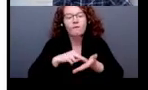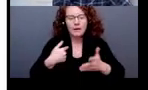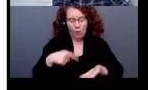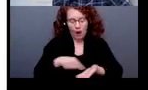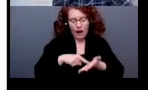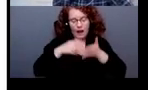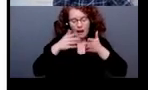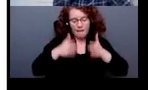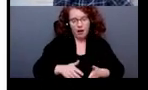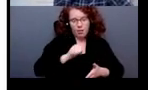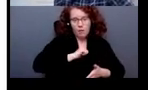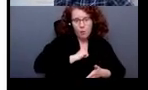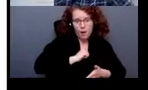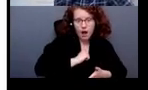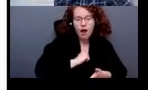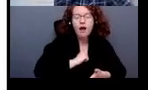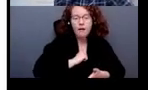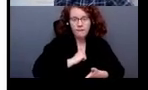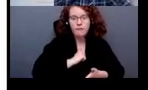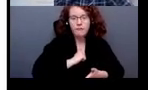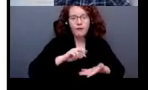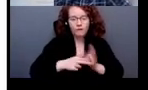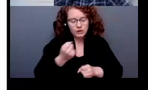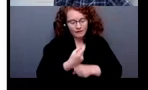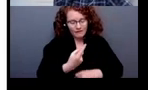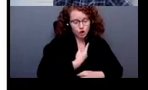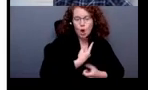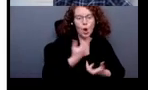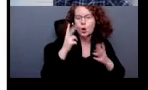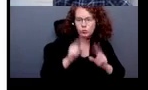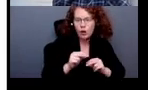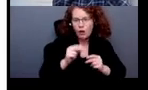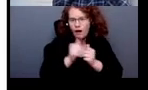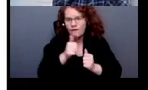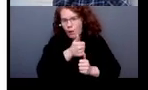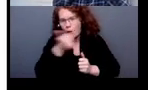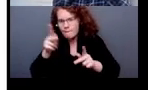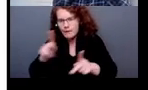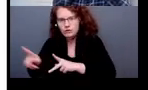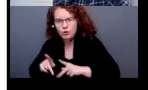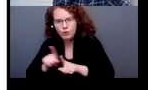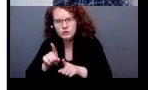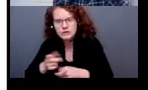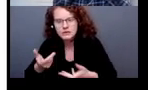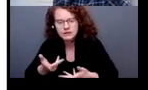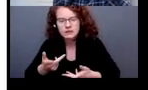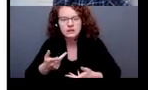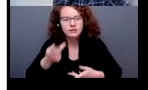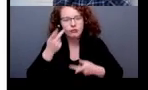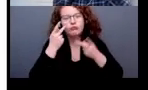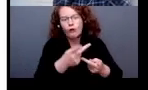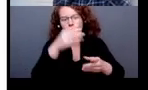ou réparatrice, ce n'est pas être tout seul dans son coin, c'est être avec d'autres gens. Ça, on l'a représenté hein, au travers d'un certain